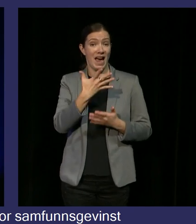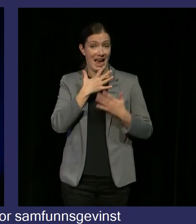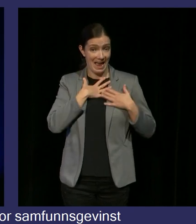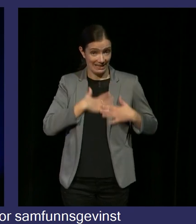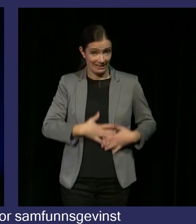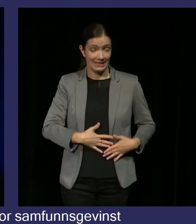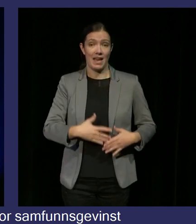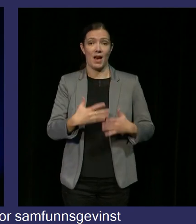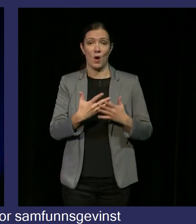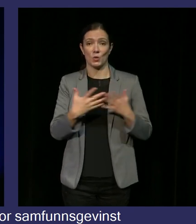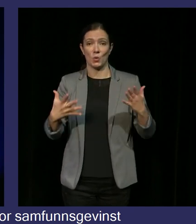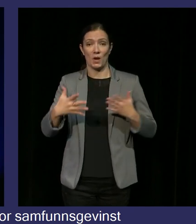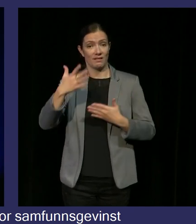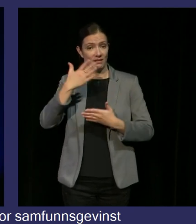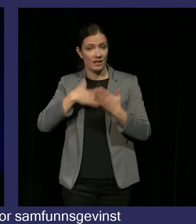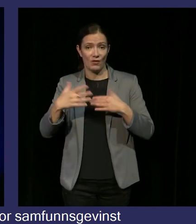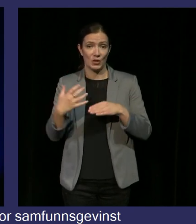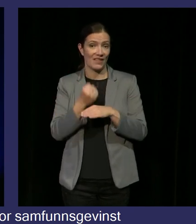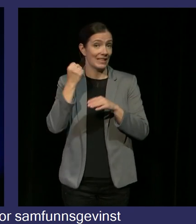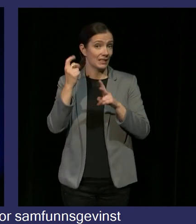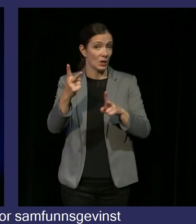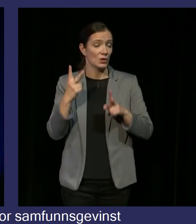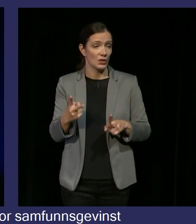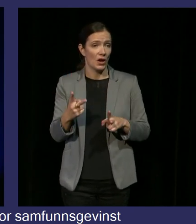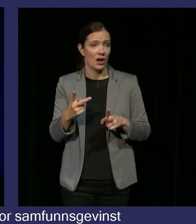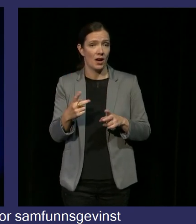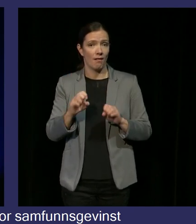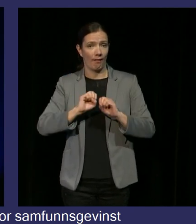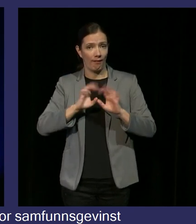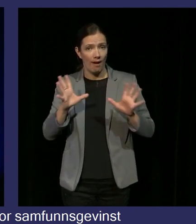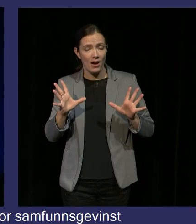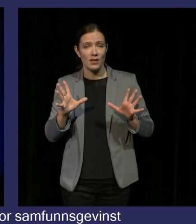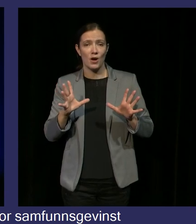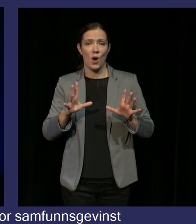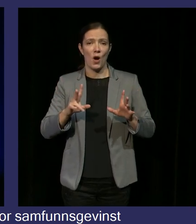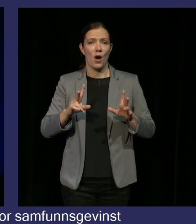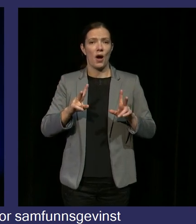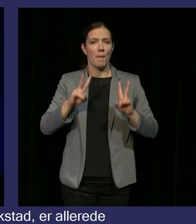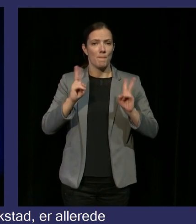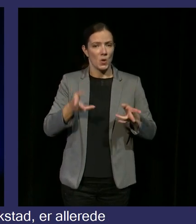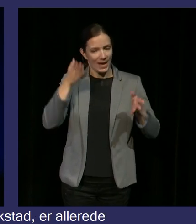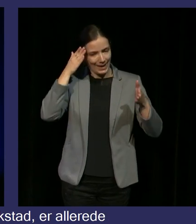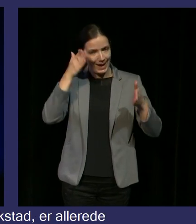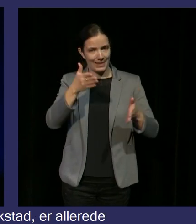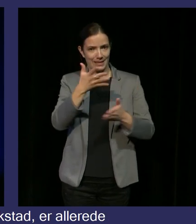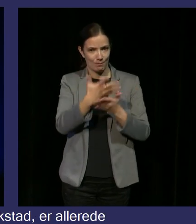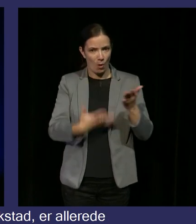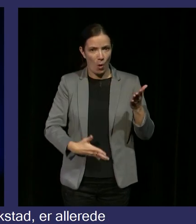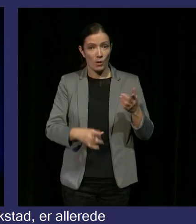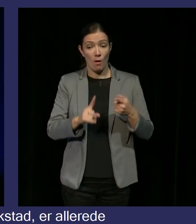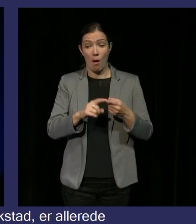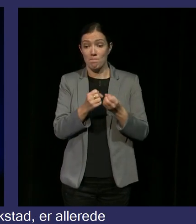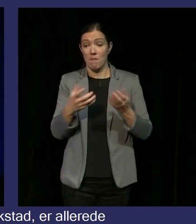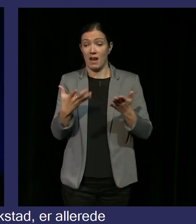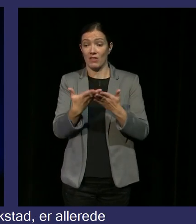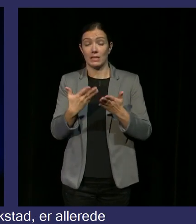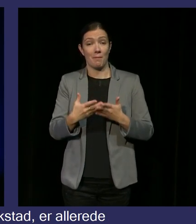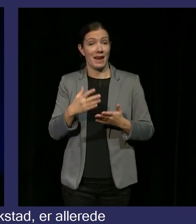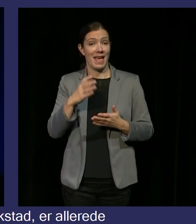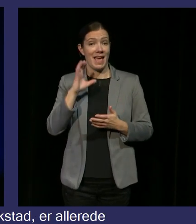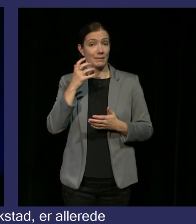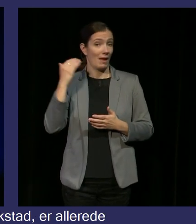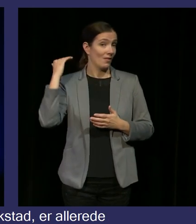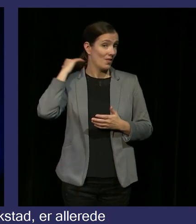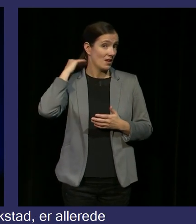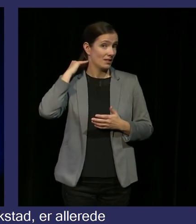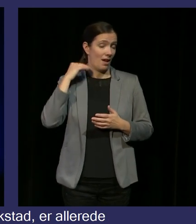og store samfunnsgevinst også i et klart og brukerrettet språk. Og mange, som for eksempel Espen Nakstad,